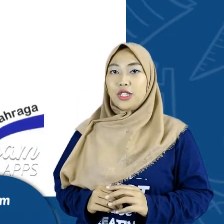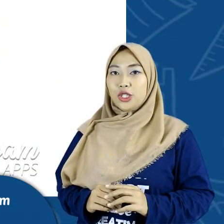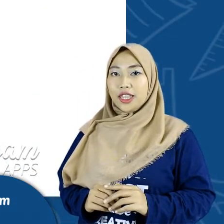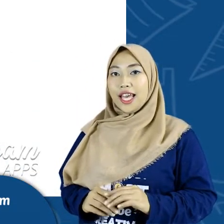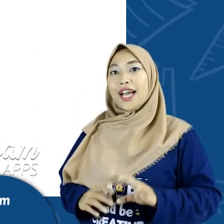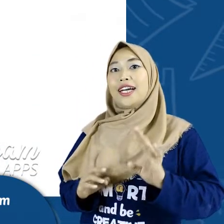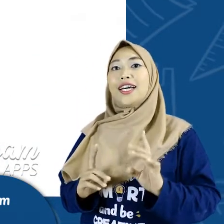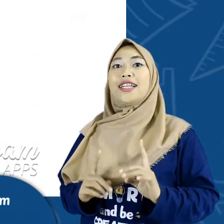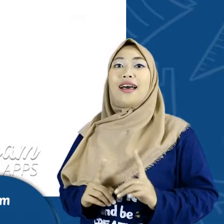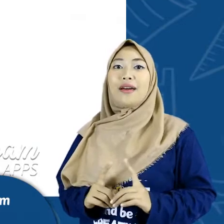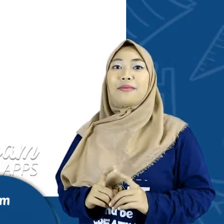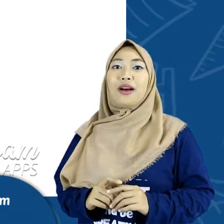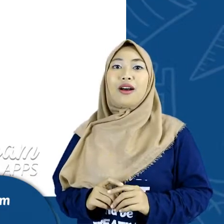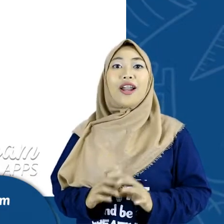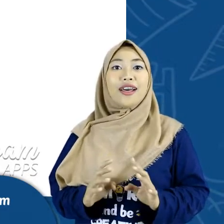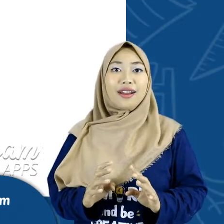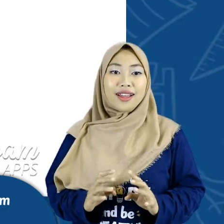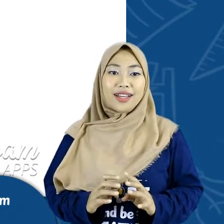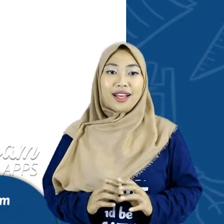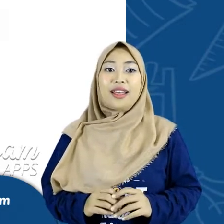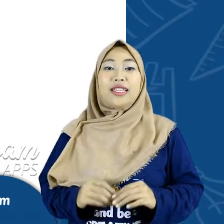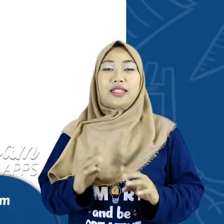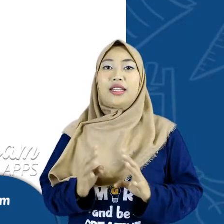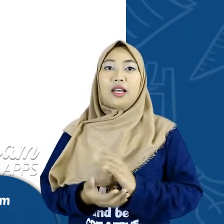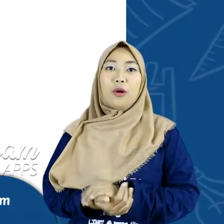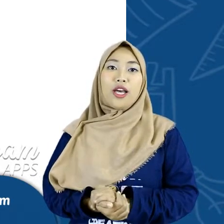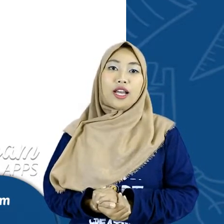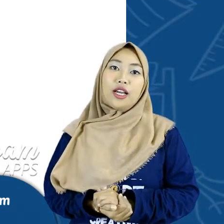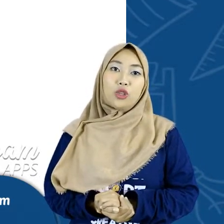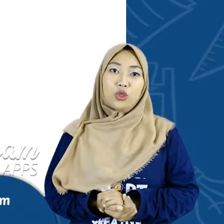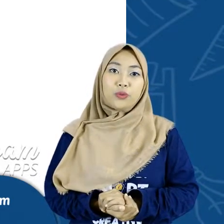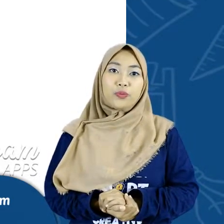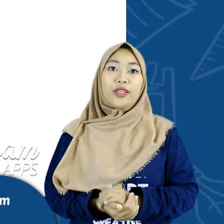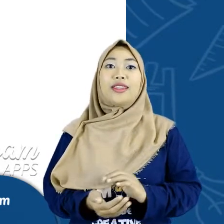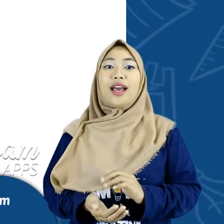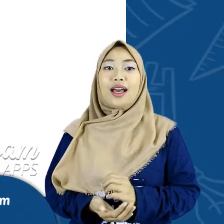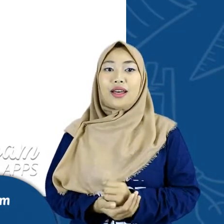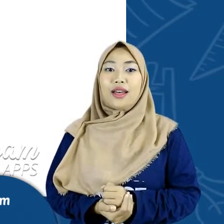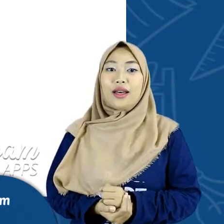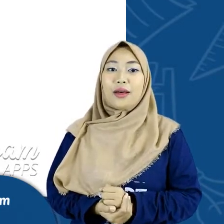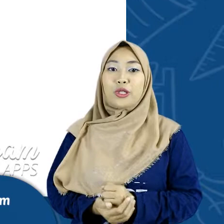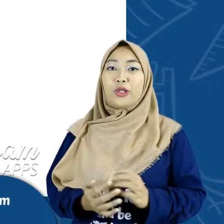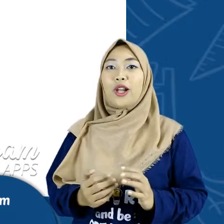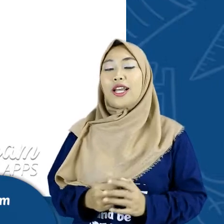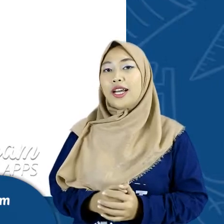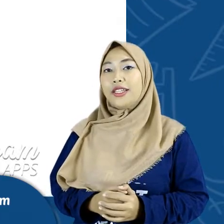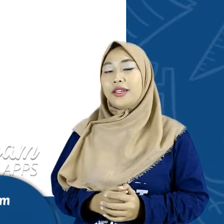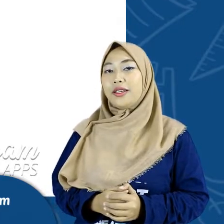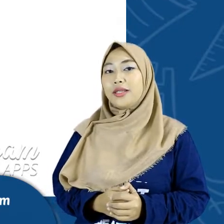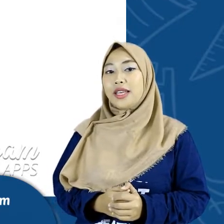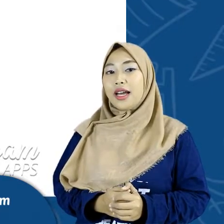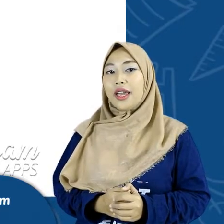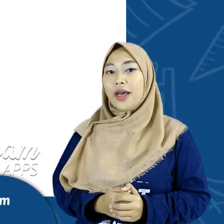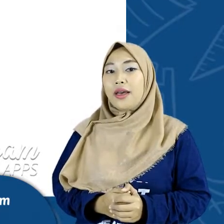Kemudian lanjut ya ke dalam olahraga. Jadi dalam olahraga itu kita contoh olahraganya